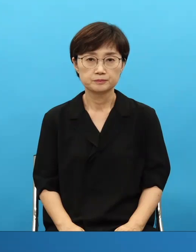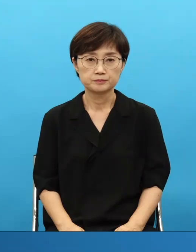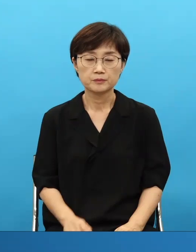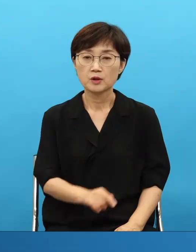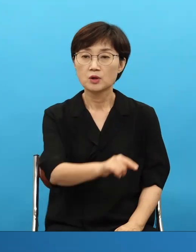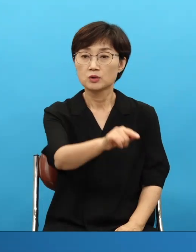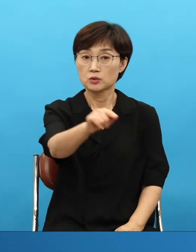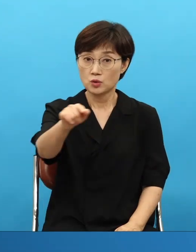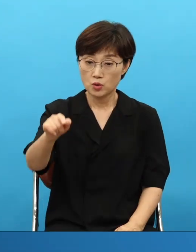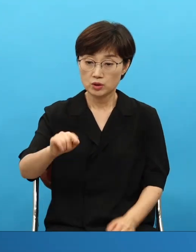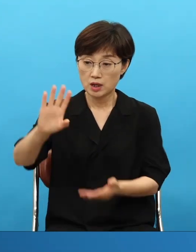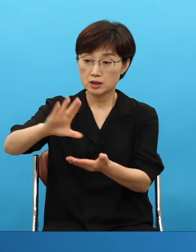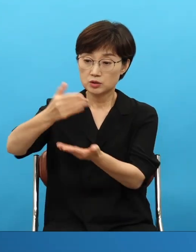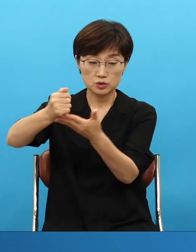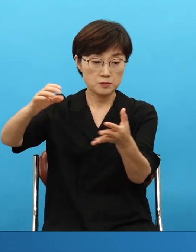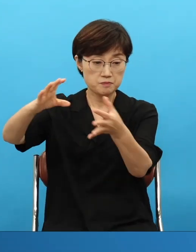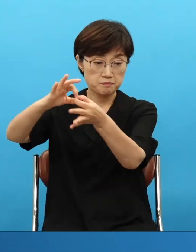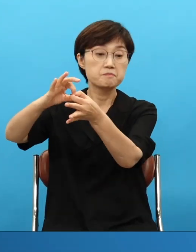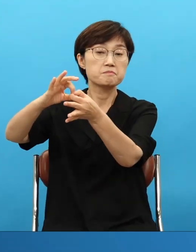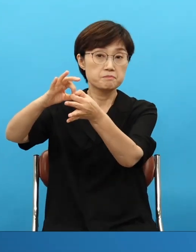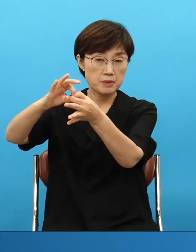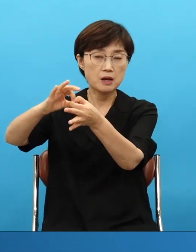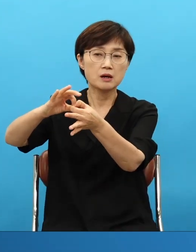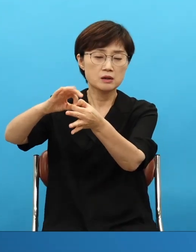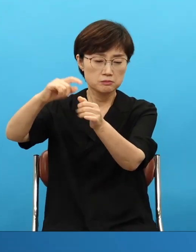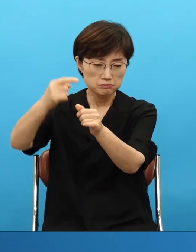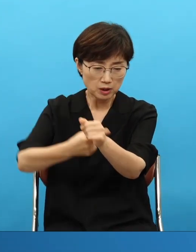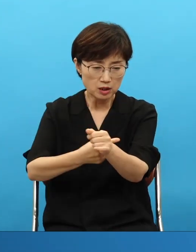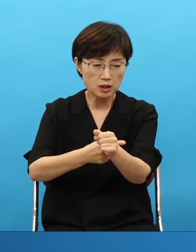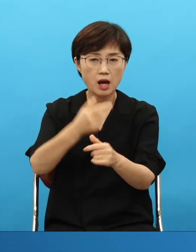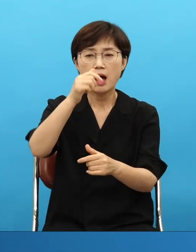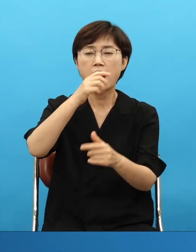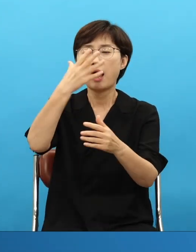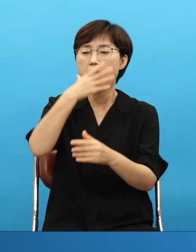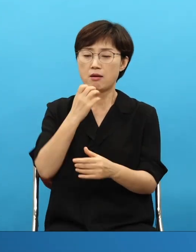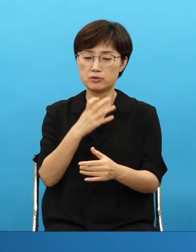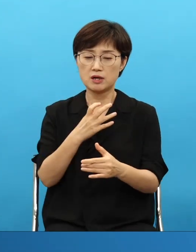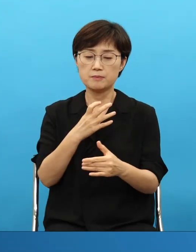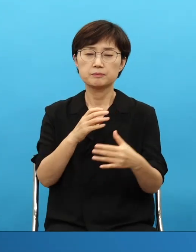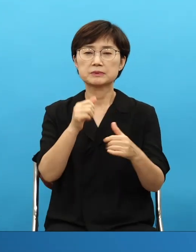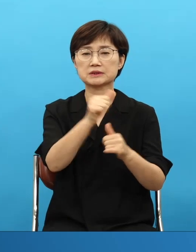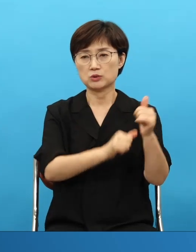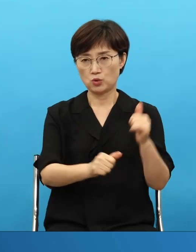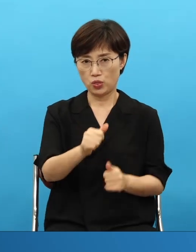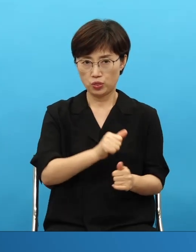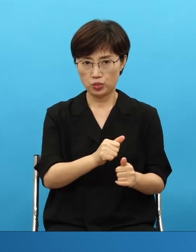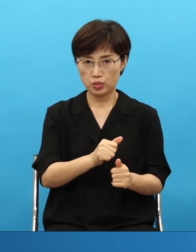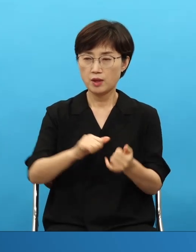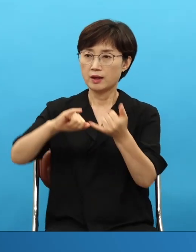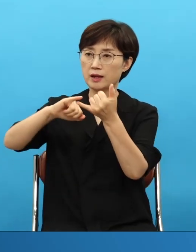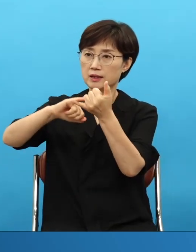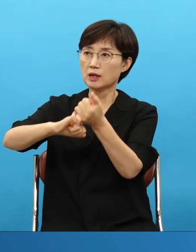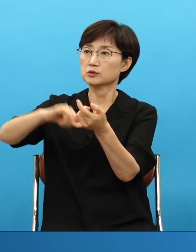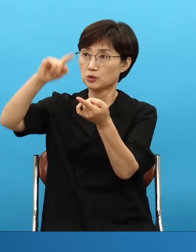너희가 그리스도의 것이면 곧 아브라함의 자손이요 약속대로 유업을 이을 자니라.